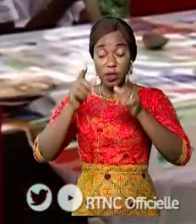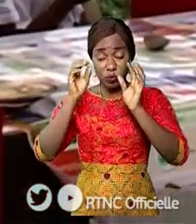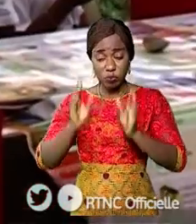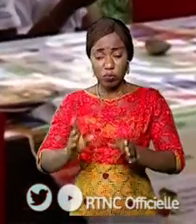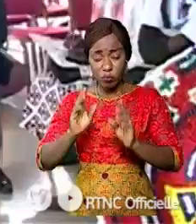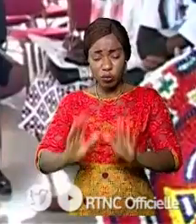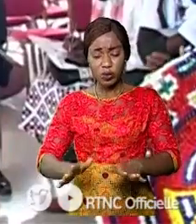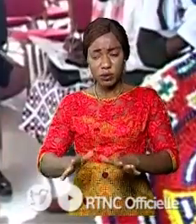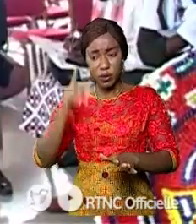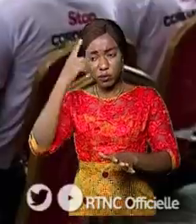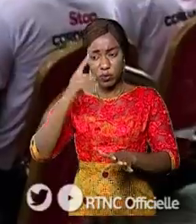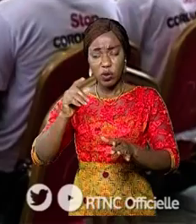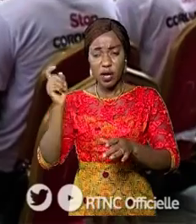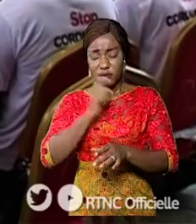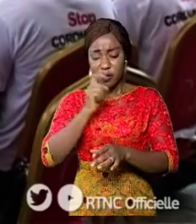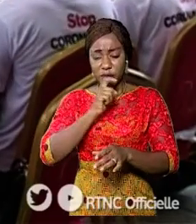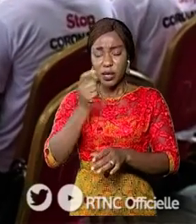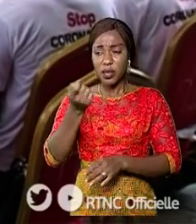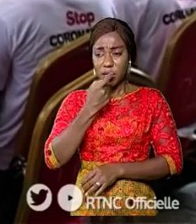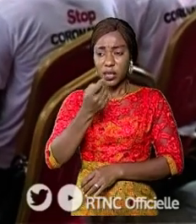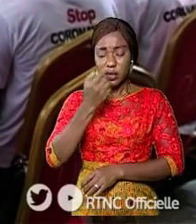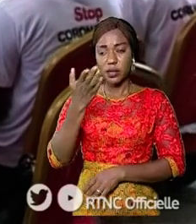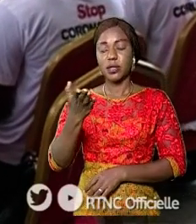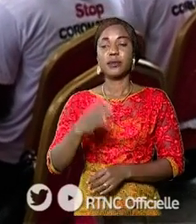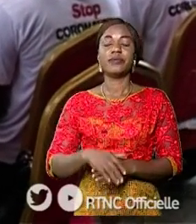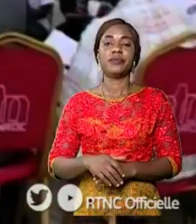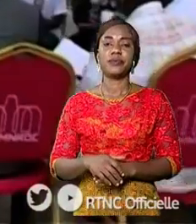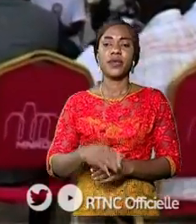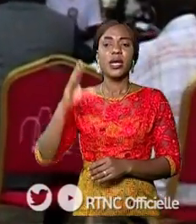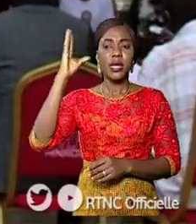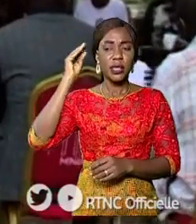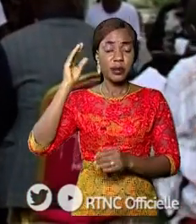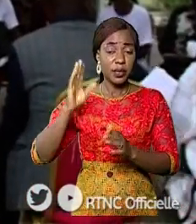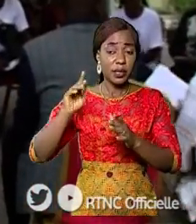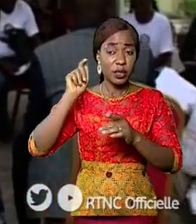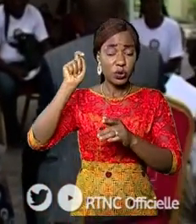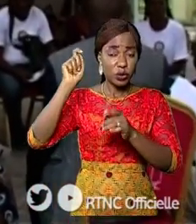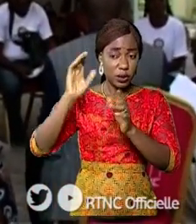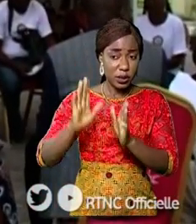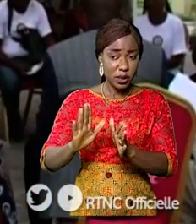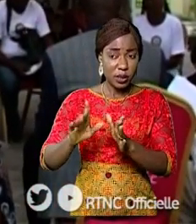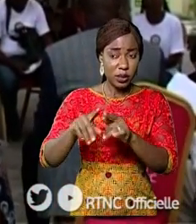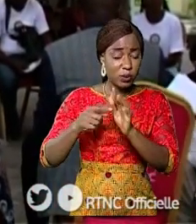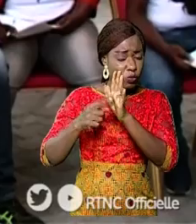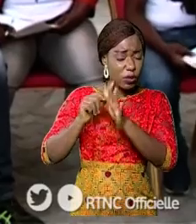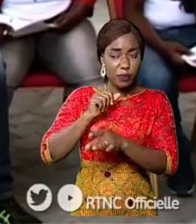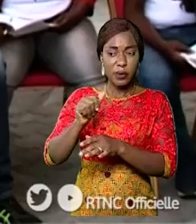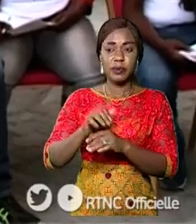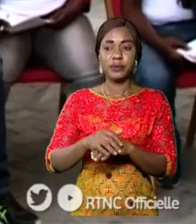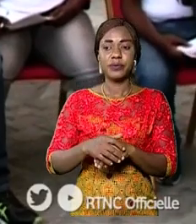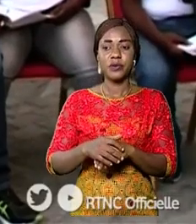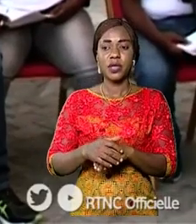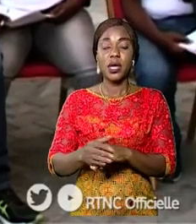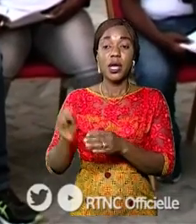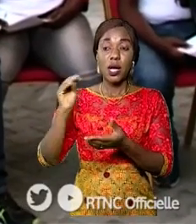capacités médicales pour faire face à cette maladie. L'expertise du professeur Dr Mouyembe n'est pas à démontrer. Monseigneur